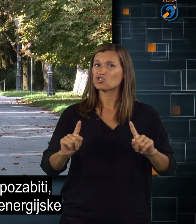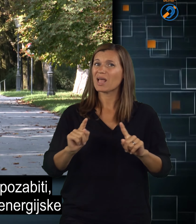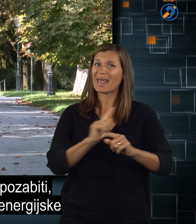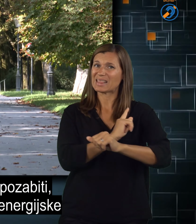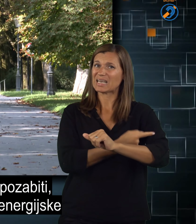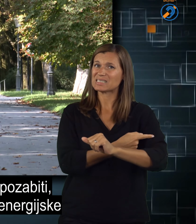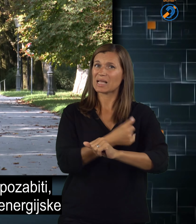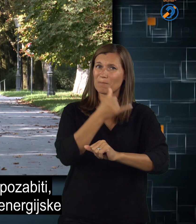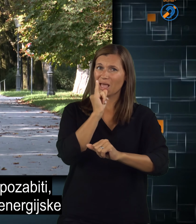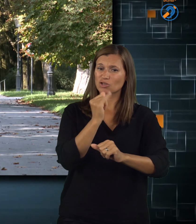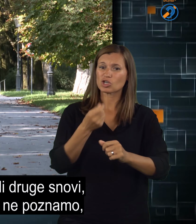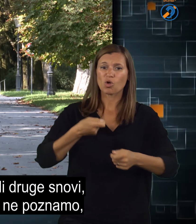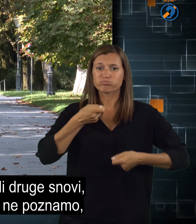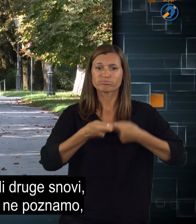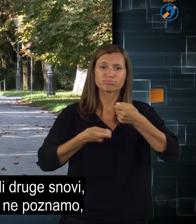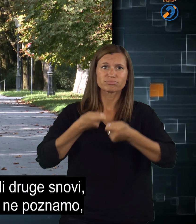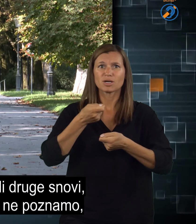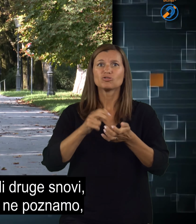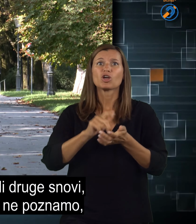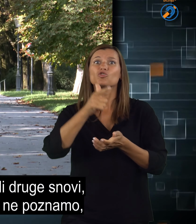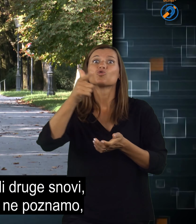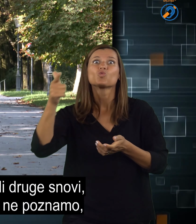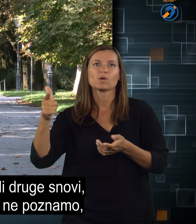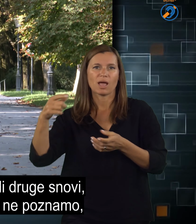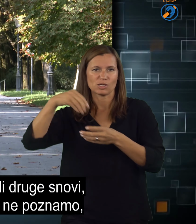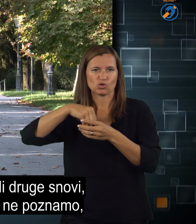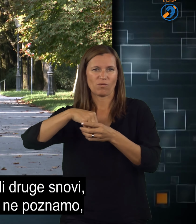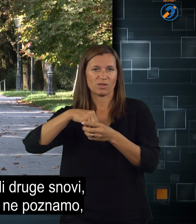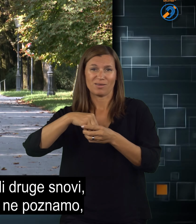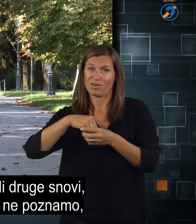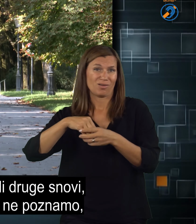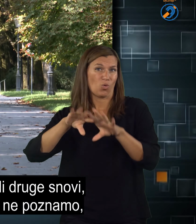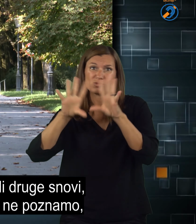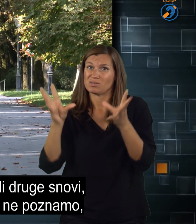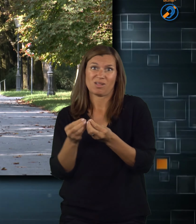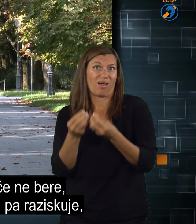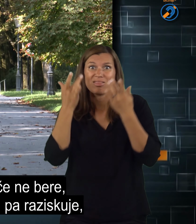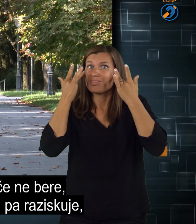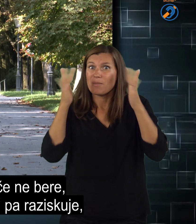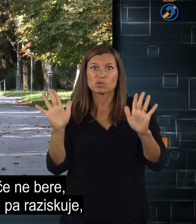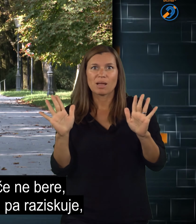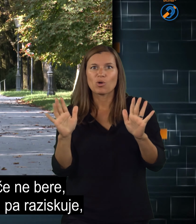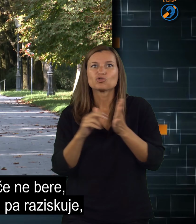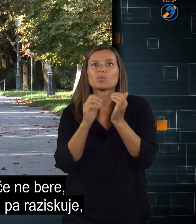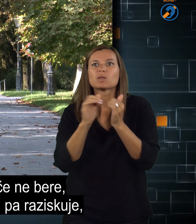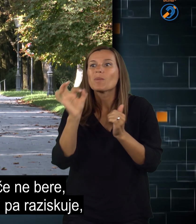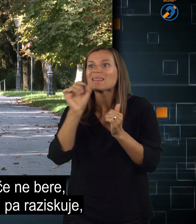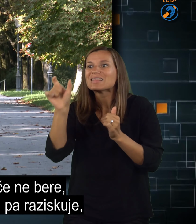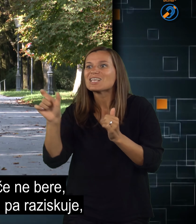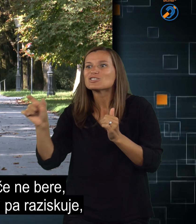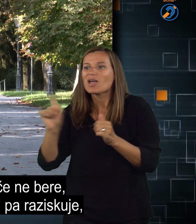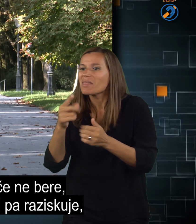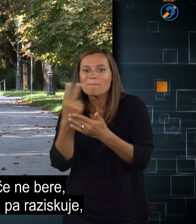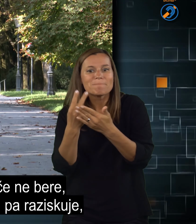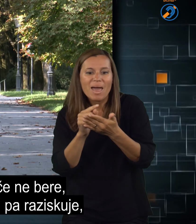različne energijske pijače primešane tudi druge snovi. Vseh pravzaprav niti ne poznamo, predvsem pa nihče ne bere, kaj je